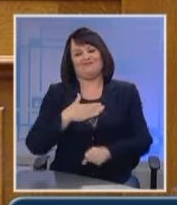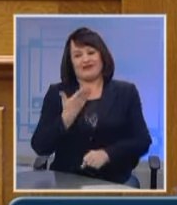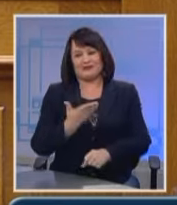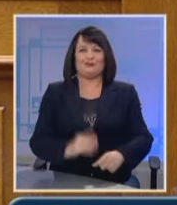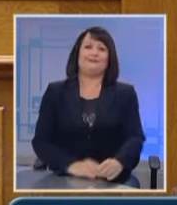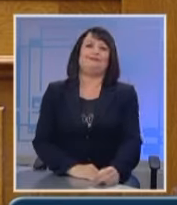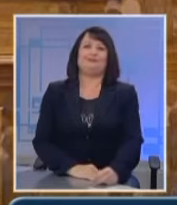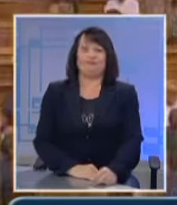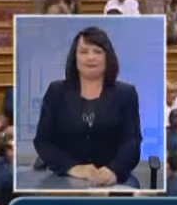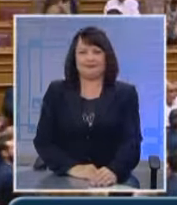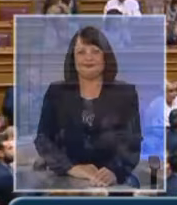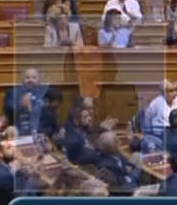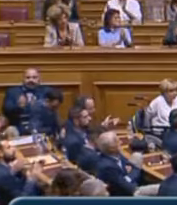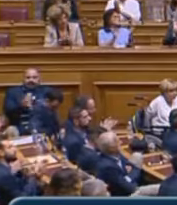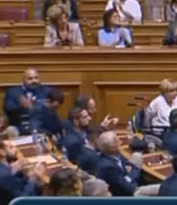πολύ.